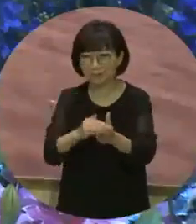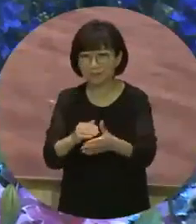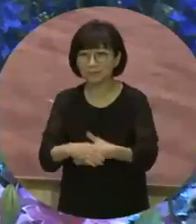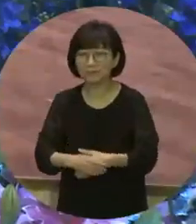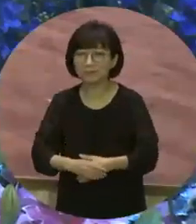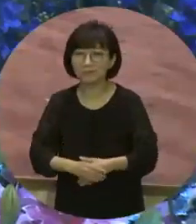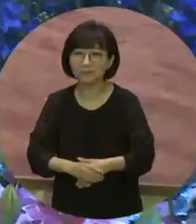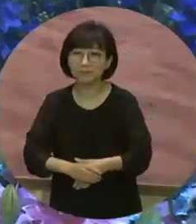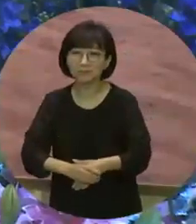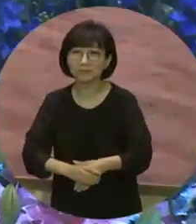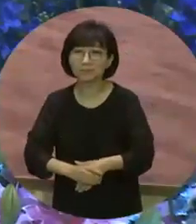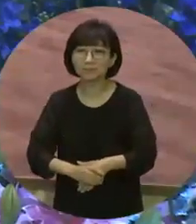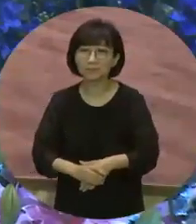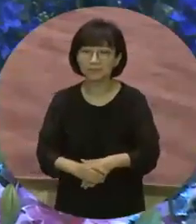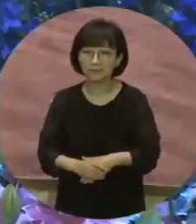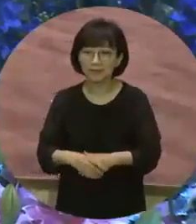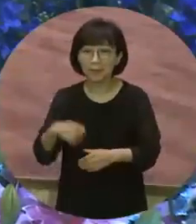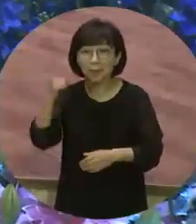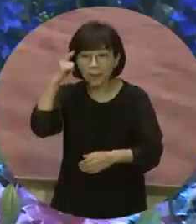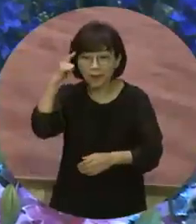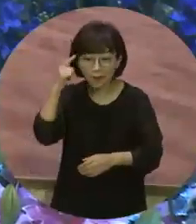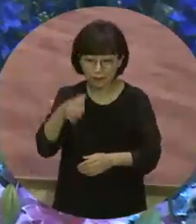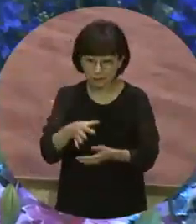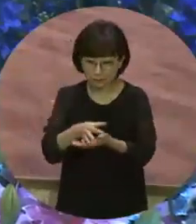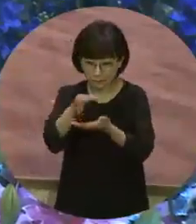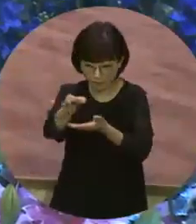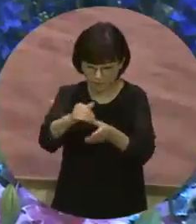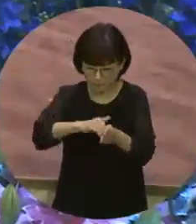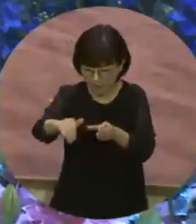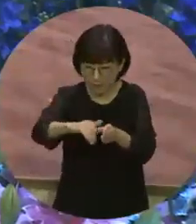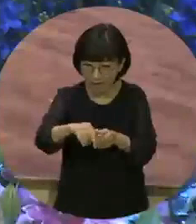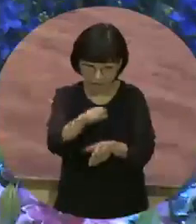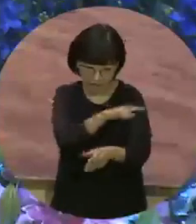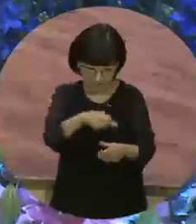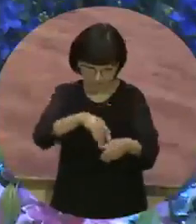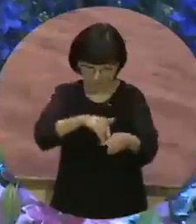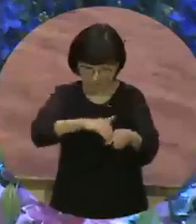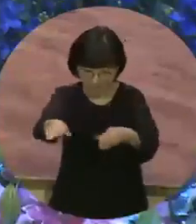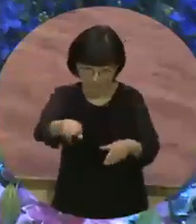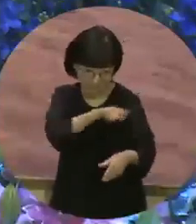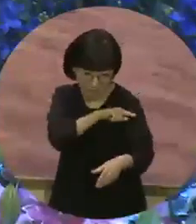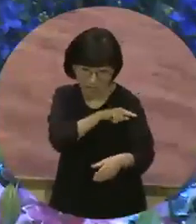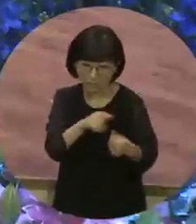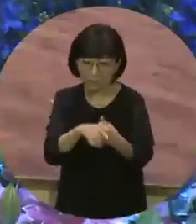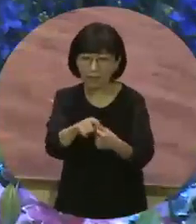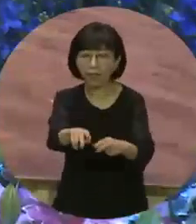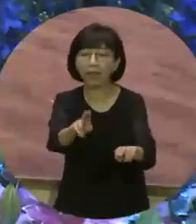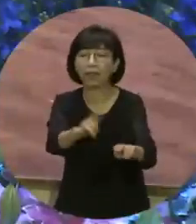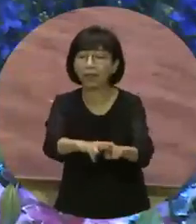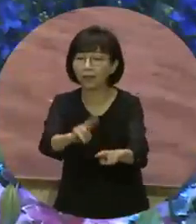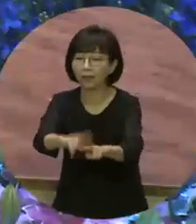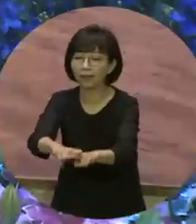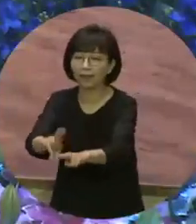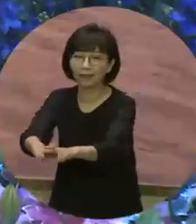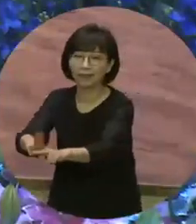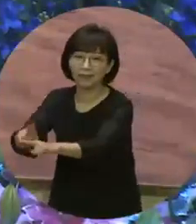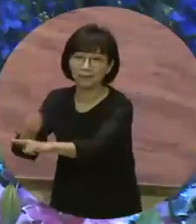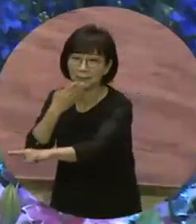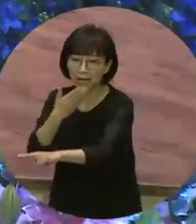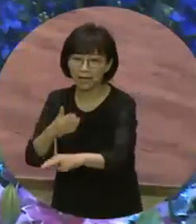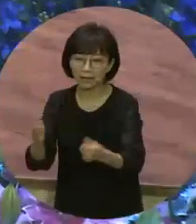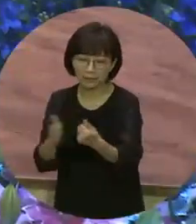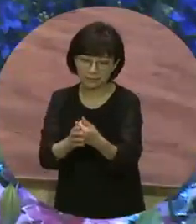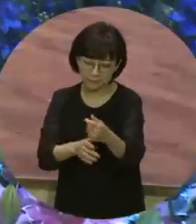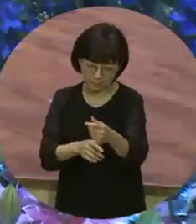등록비를 납부하는 순서로 자리를 앞자리에 앉기 때문에 먼저 앞자리 차지하려고 치열한 경쟁을 하고 이미